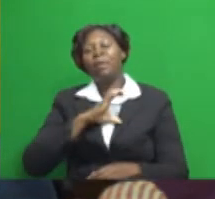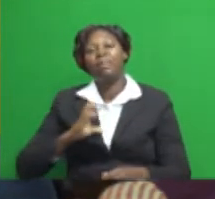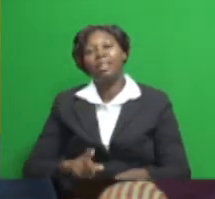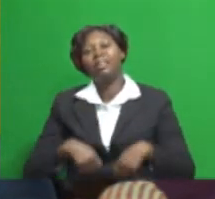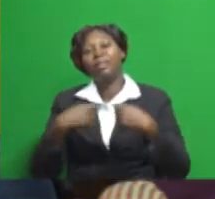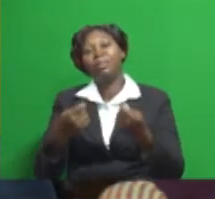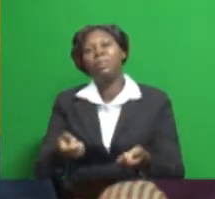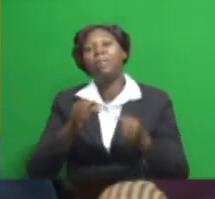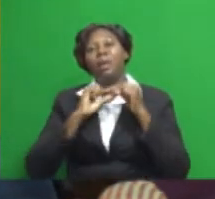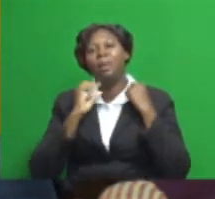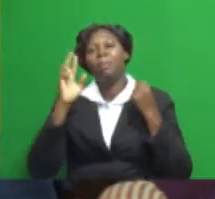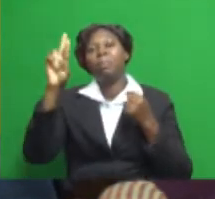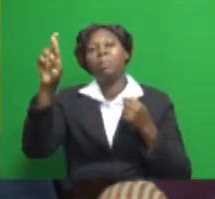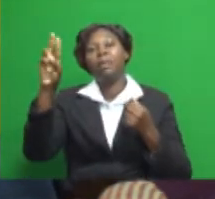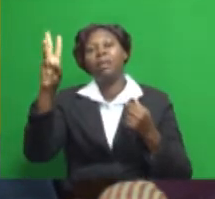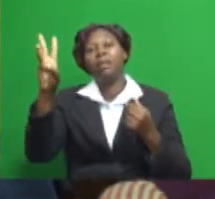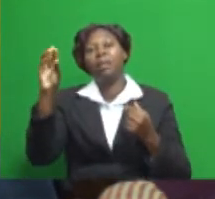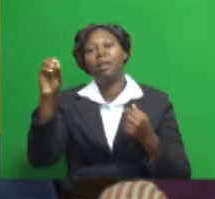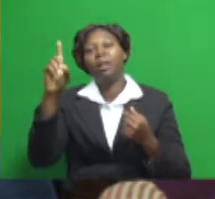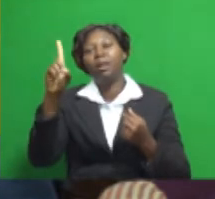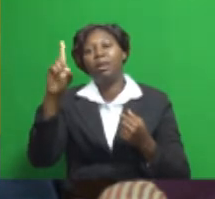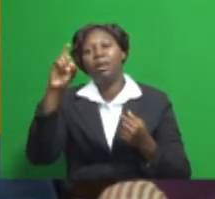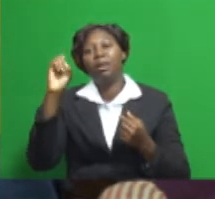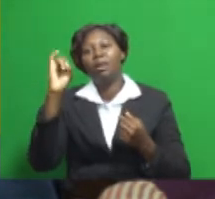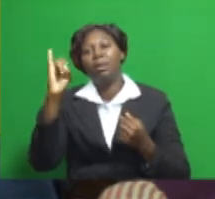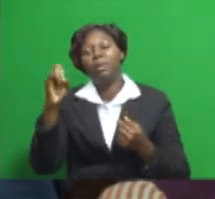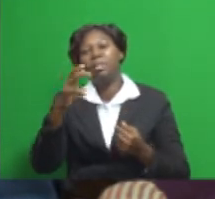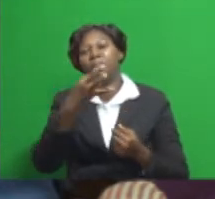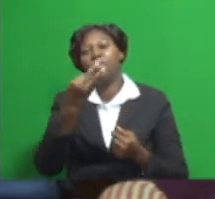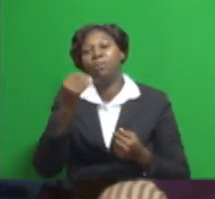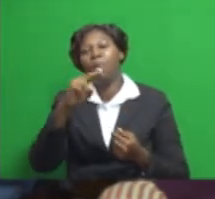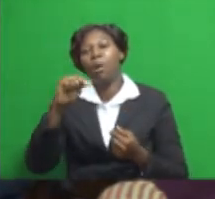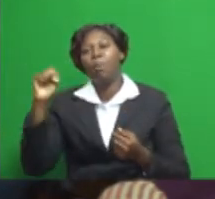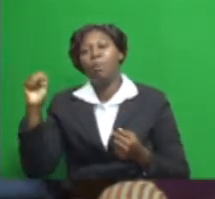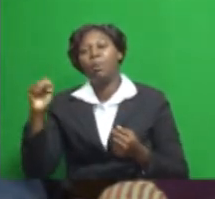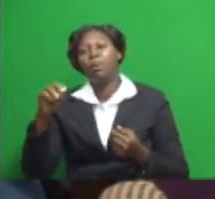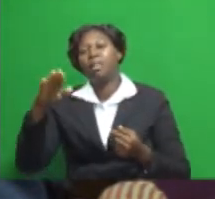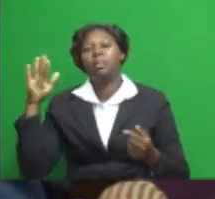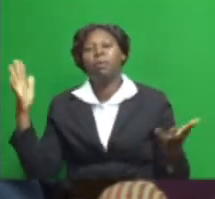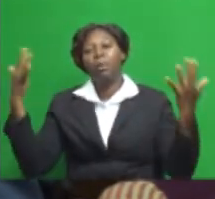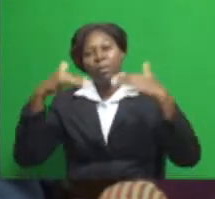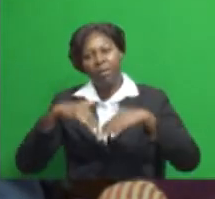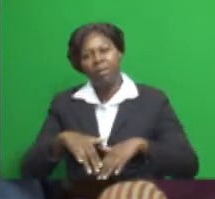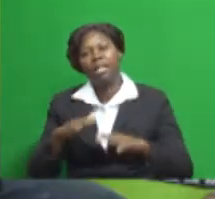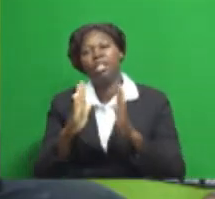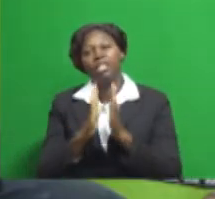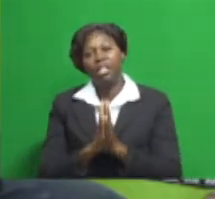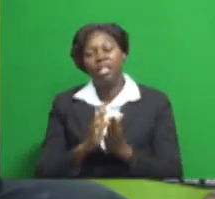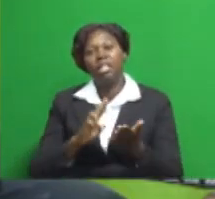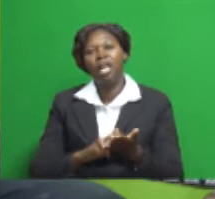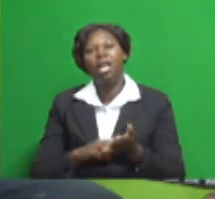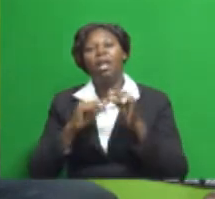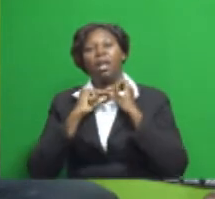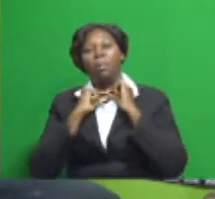Rhodes, weku North Zimbabwe Conference of the Seventh-day Adventist Church, pamwe chete na mfundisi Caston